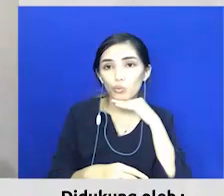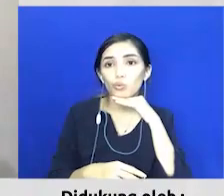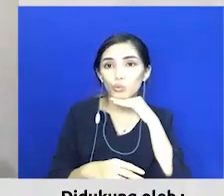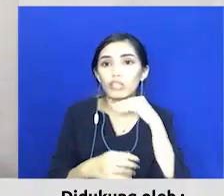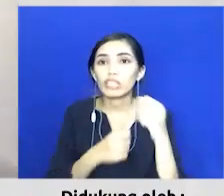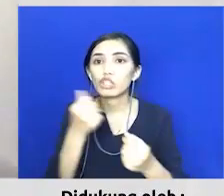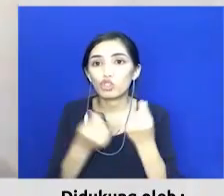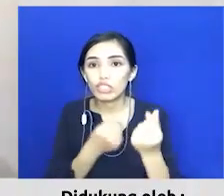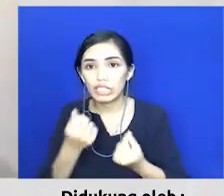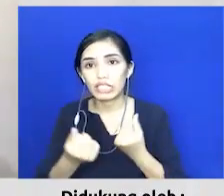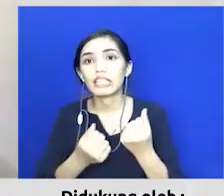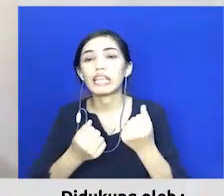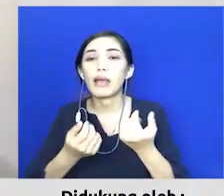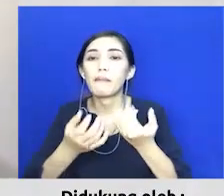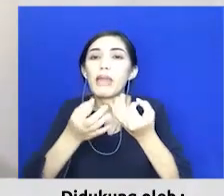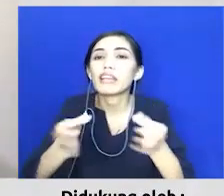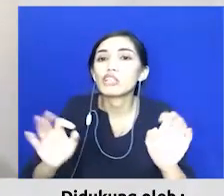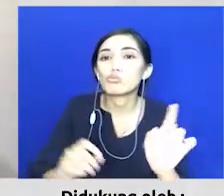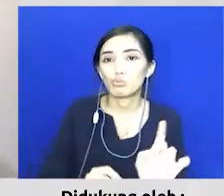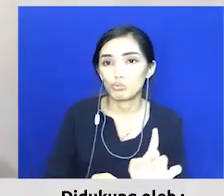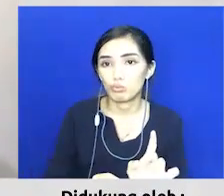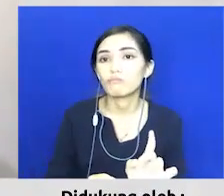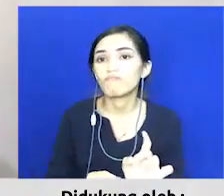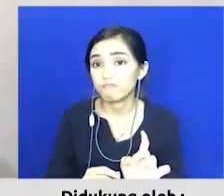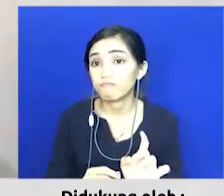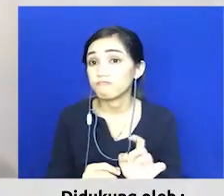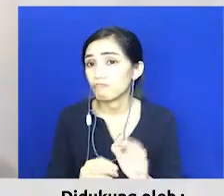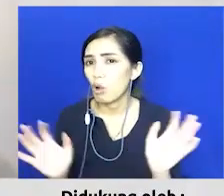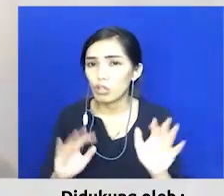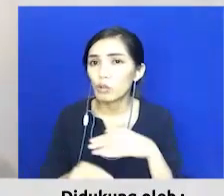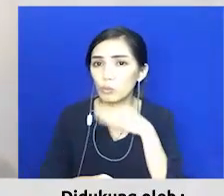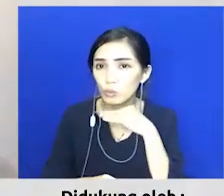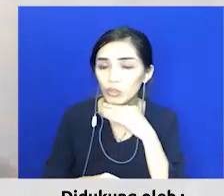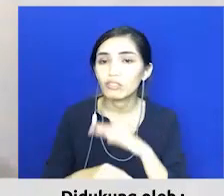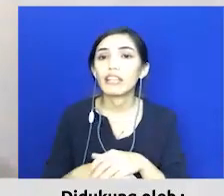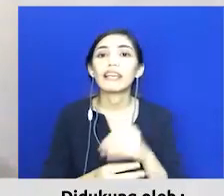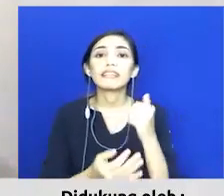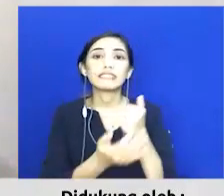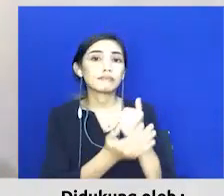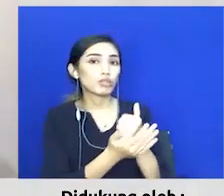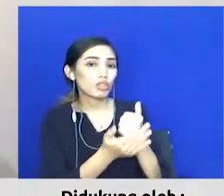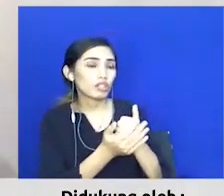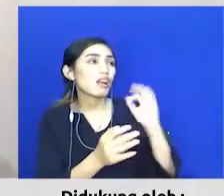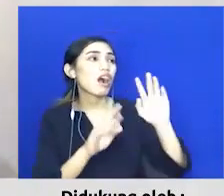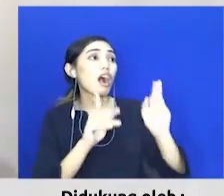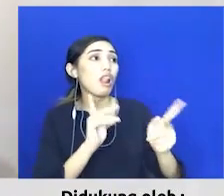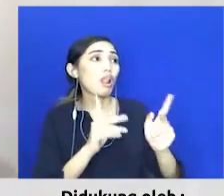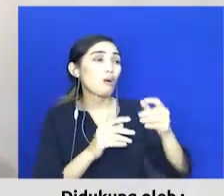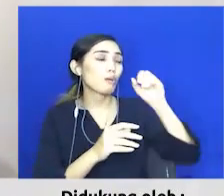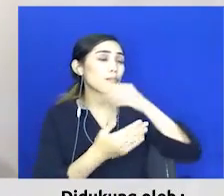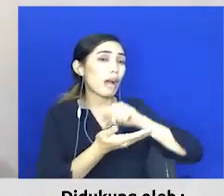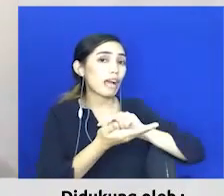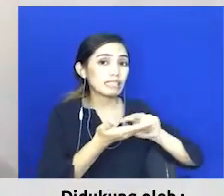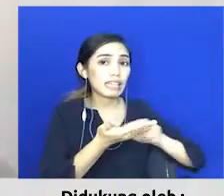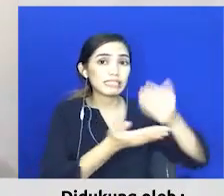mungkin kita bisa sama-sama kembali ke sini. Sebenarnya industri film itu ada. Banyak perusahaan film yang muncul di tahun-tahun